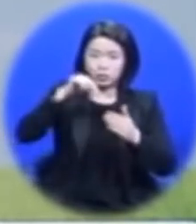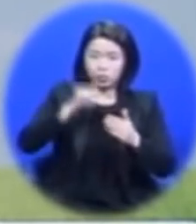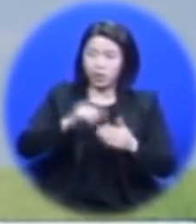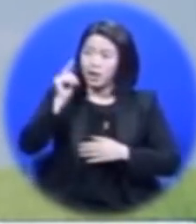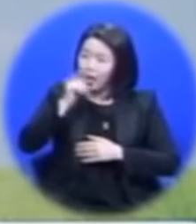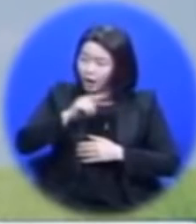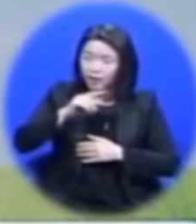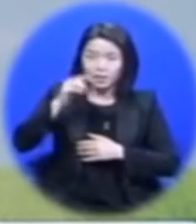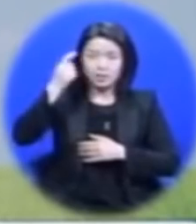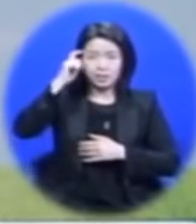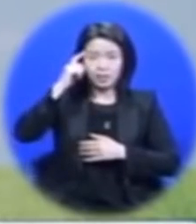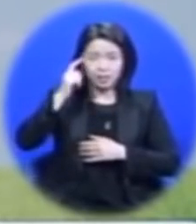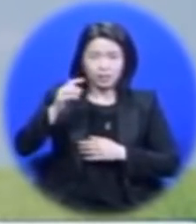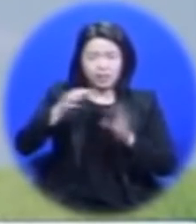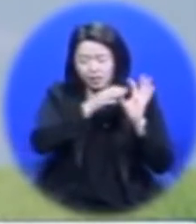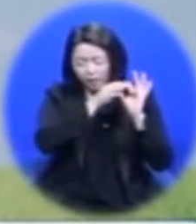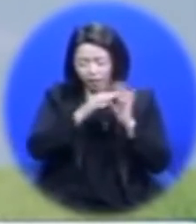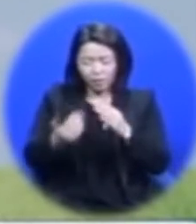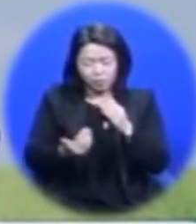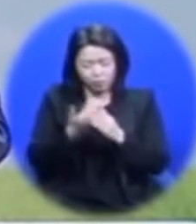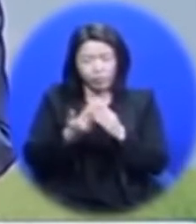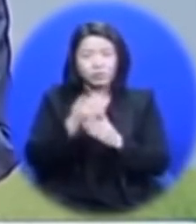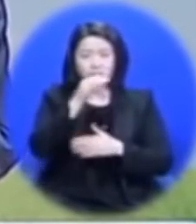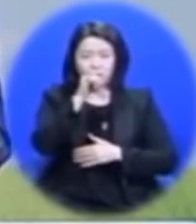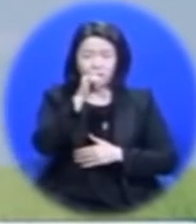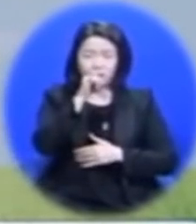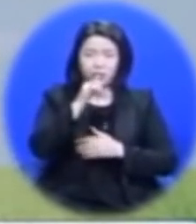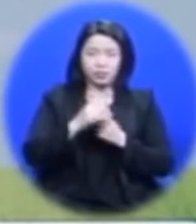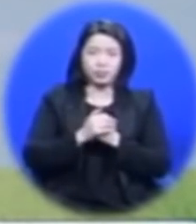생각이 계속 일어납니다.